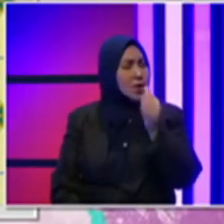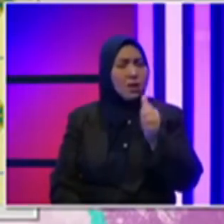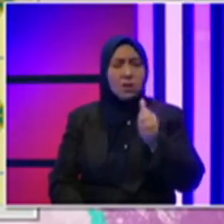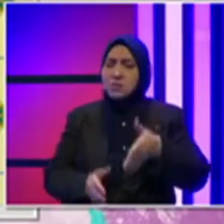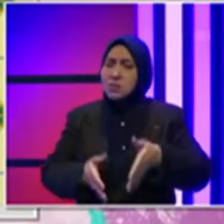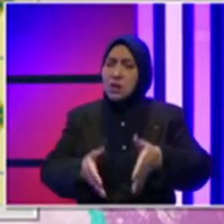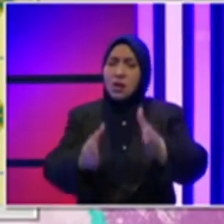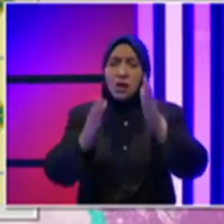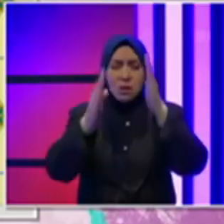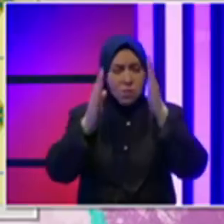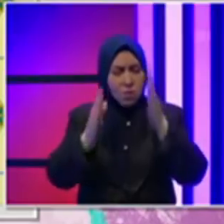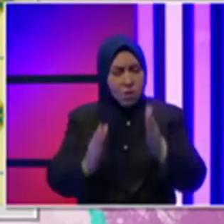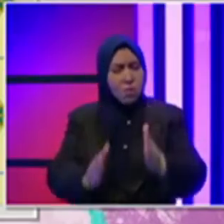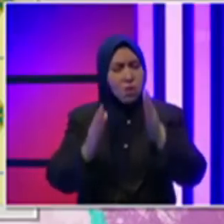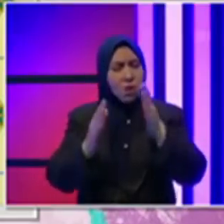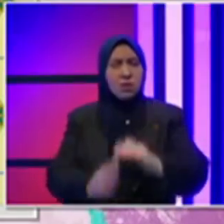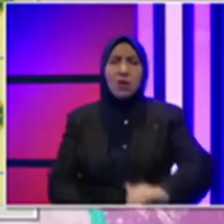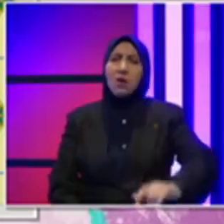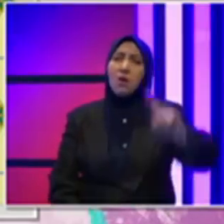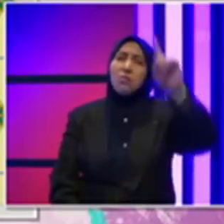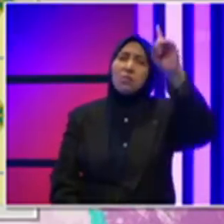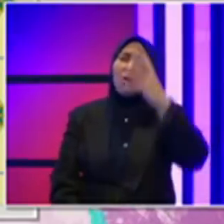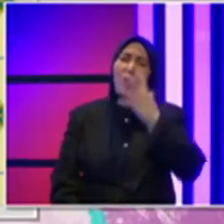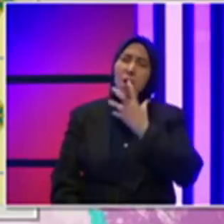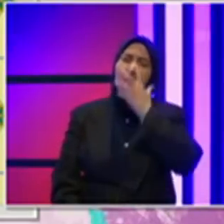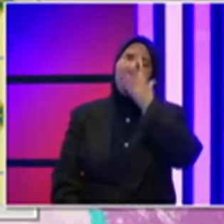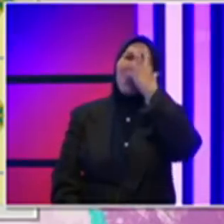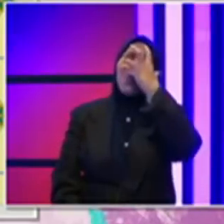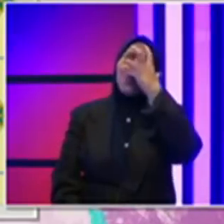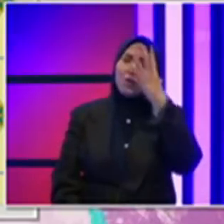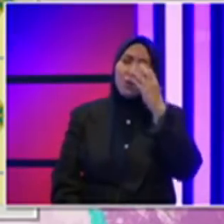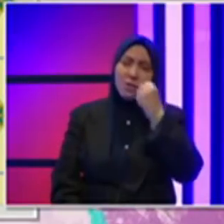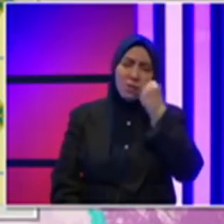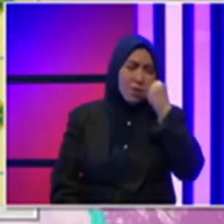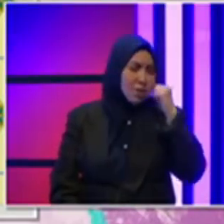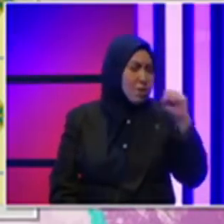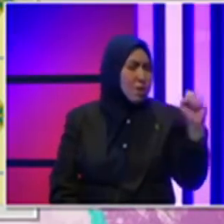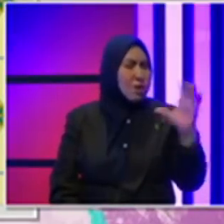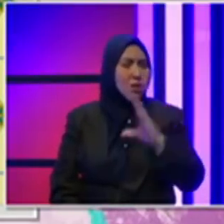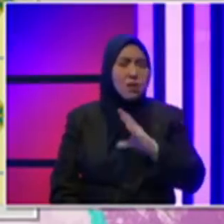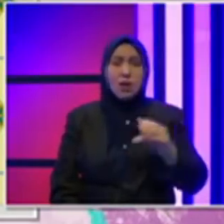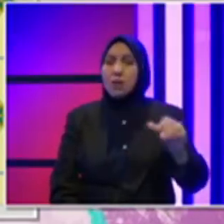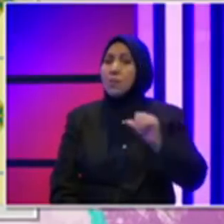غير المغضوب عليهم ولا